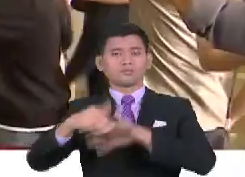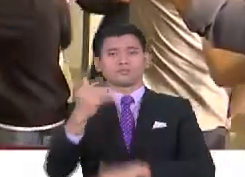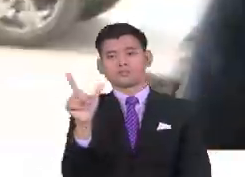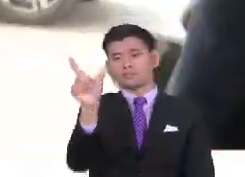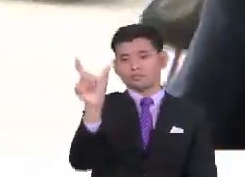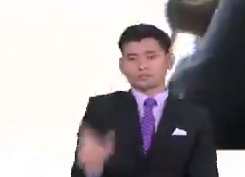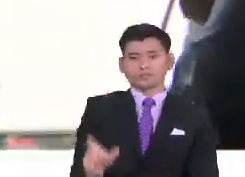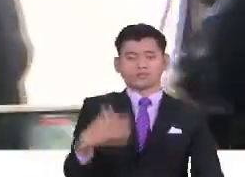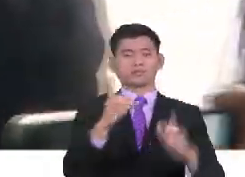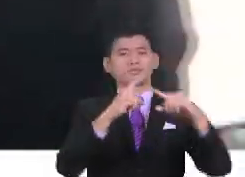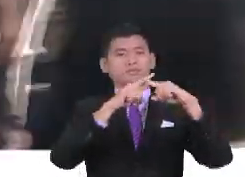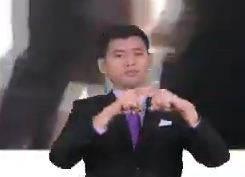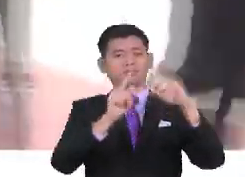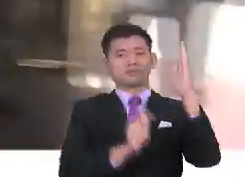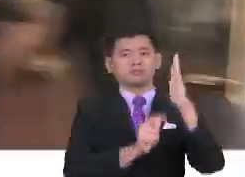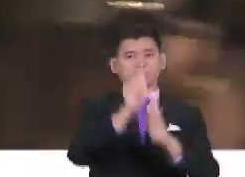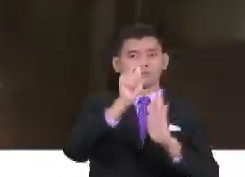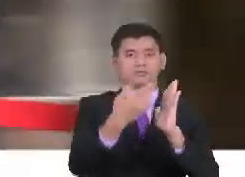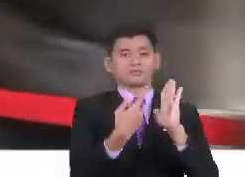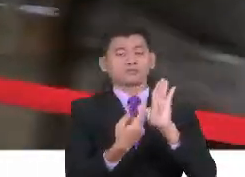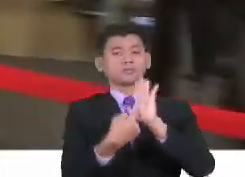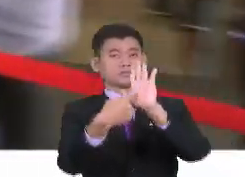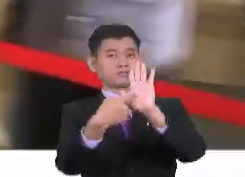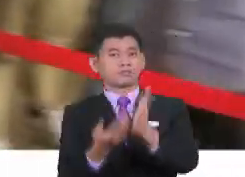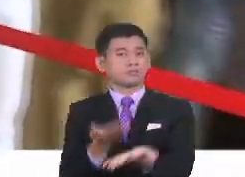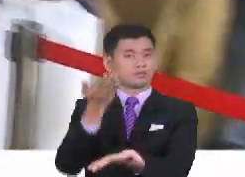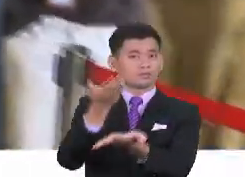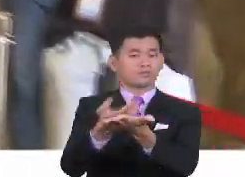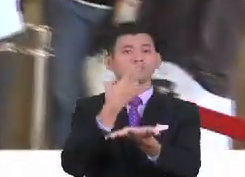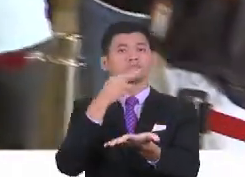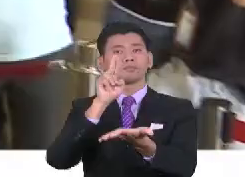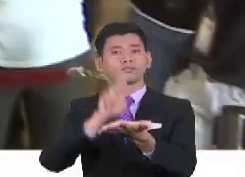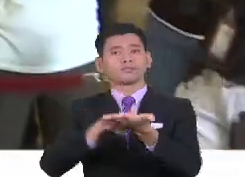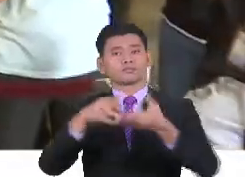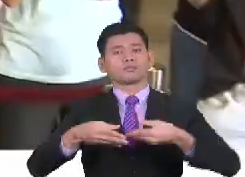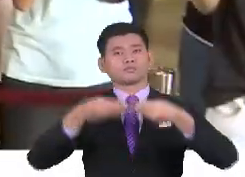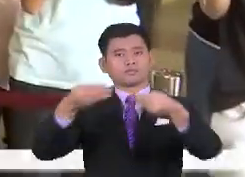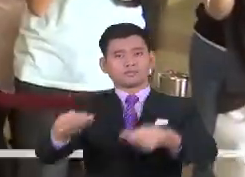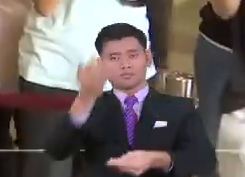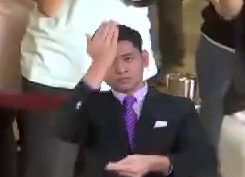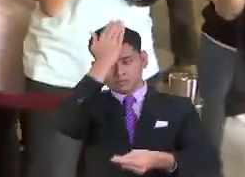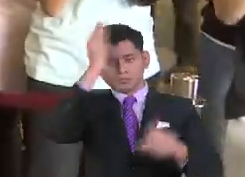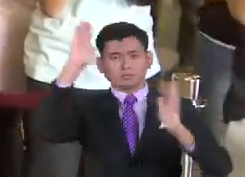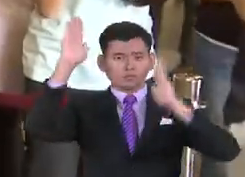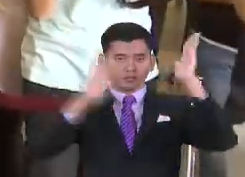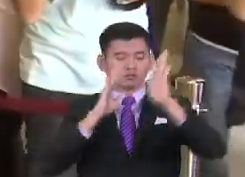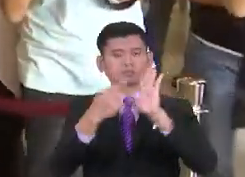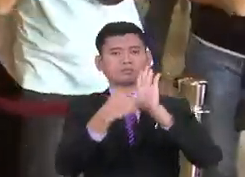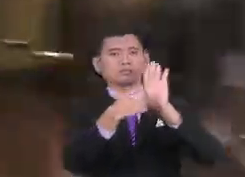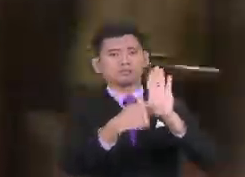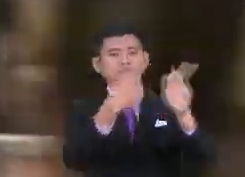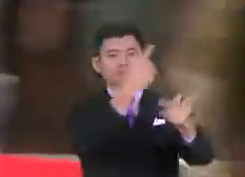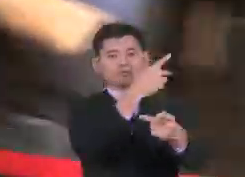seorang Dewan Tertinggi BN kemukakan bukti. Beliau berkata surat yang diserahkan kepada Yang di-Pertuan Agong jelas